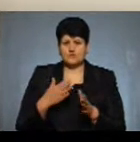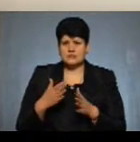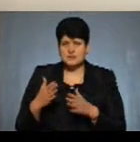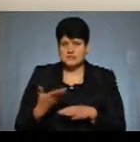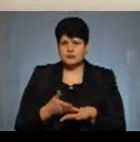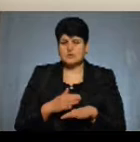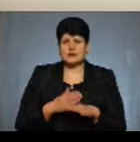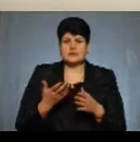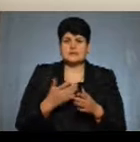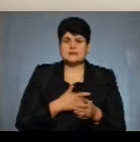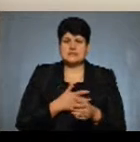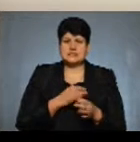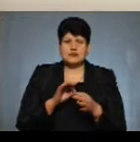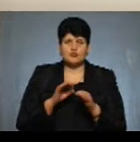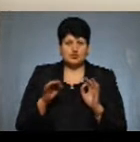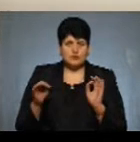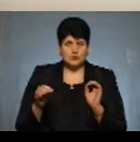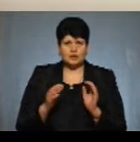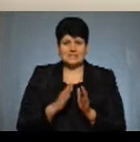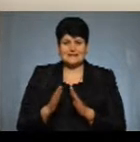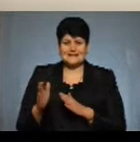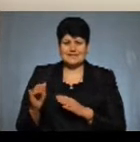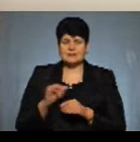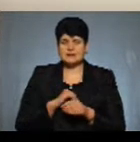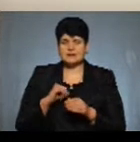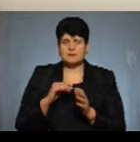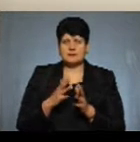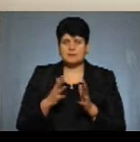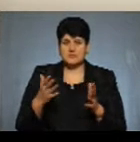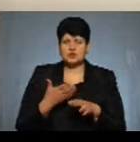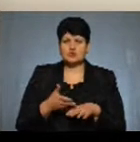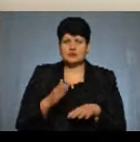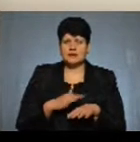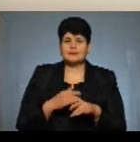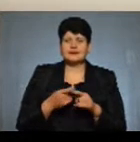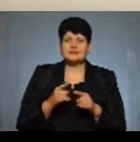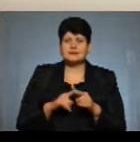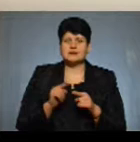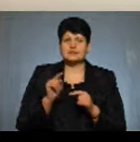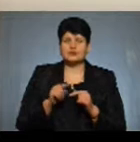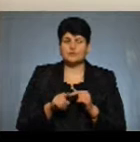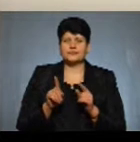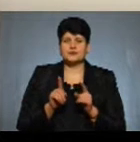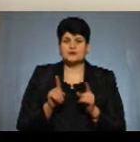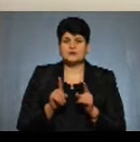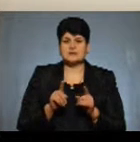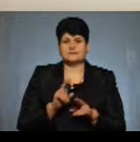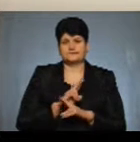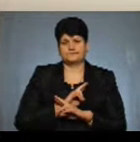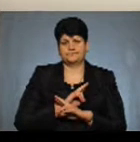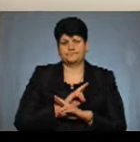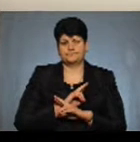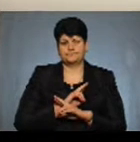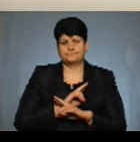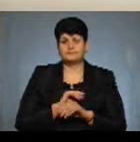системи, ускладнення зі сторони серцево-судинної системи. Ну, і найбільше ускладнення, відповідно, це є летальні